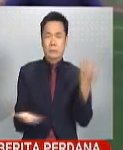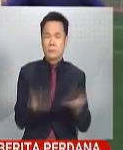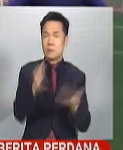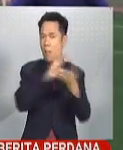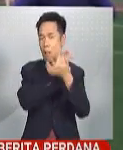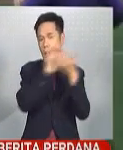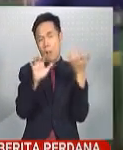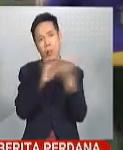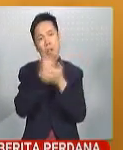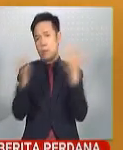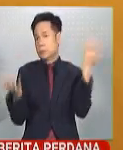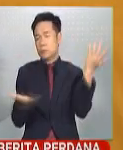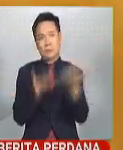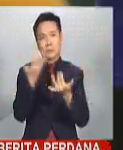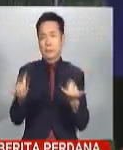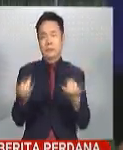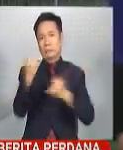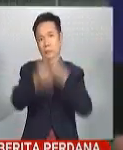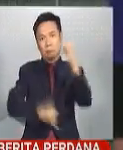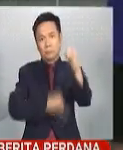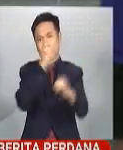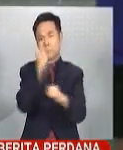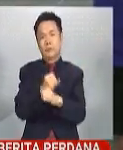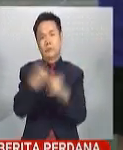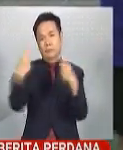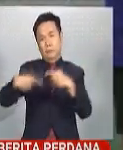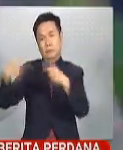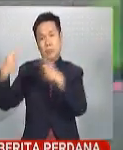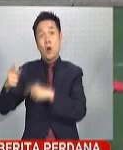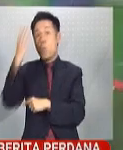mengadakan perlawanan antarabangsa kerana ia membabitkan